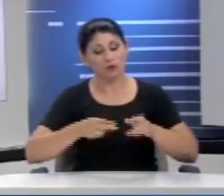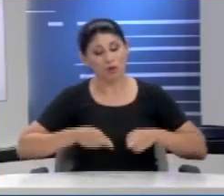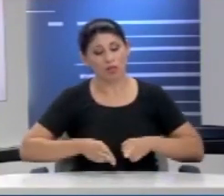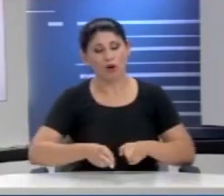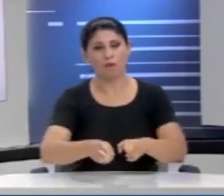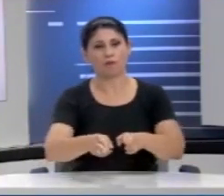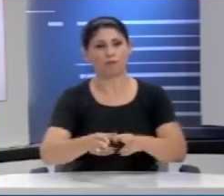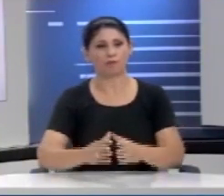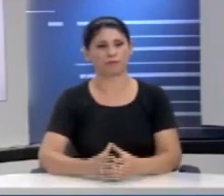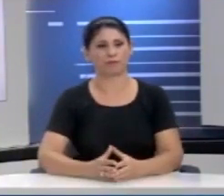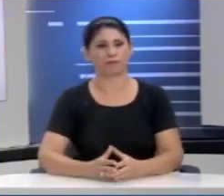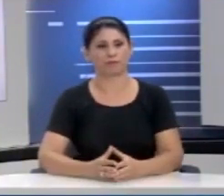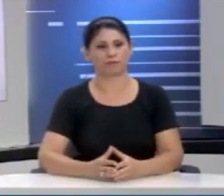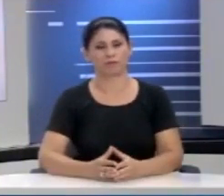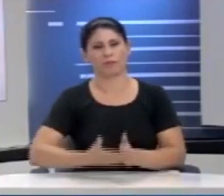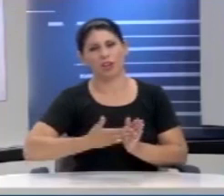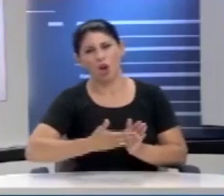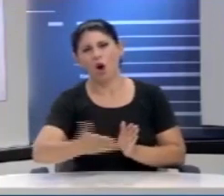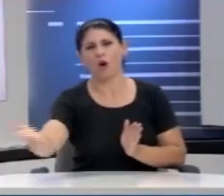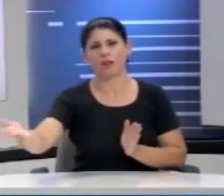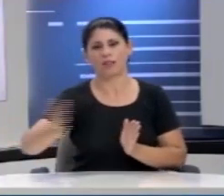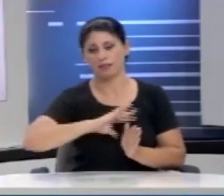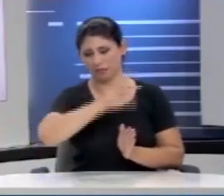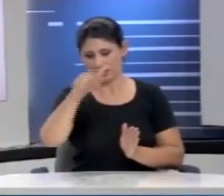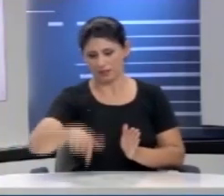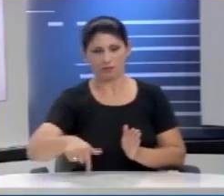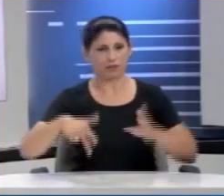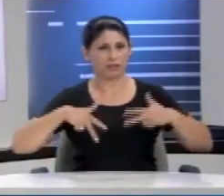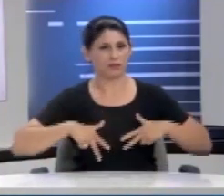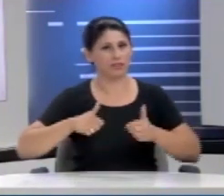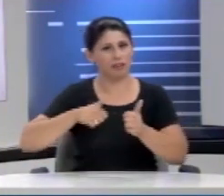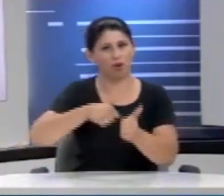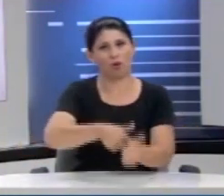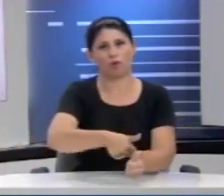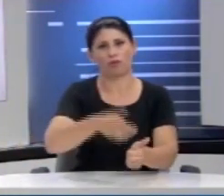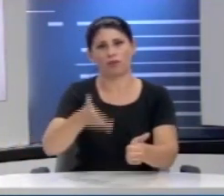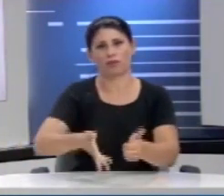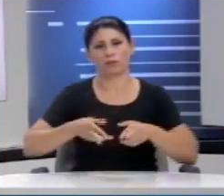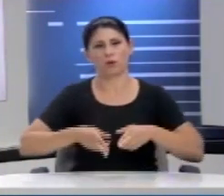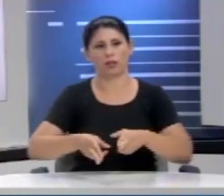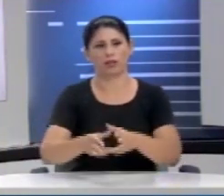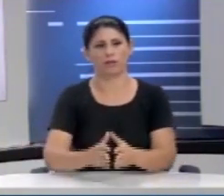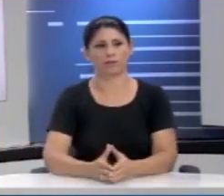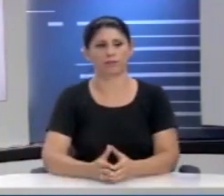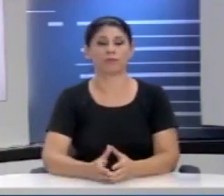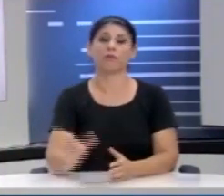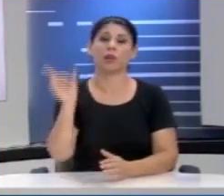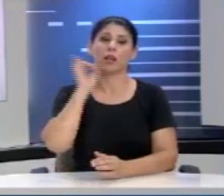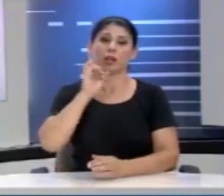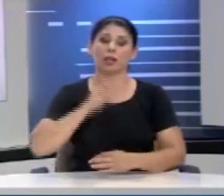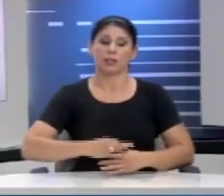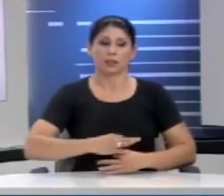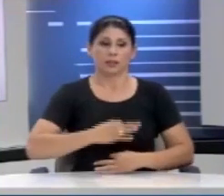δρόμο και όλες οι μέχρι σήμερα κυβερνήσεις ακολουθούν αυτή την πορεία. Κυρίες και